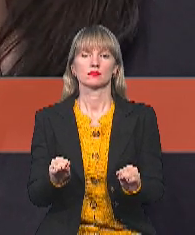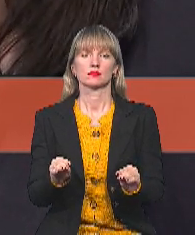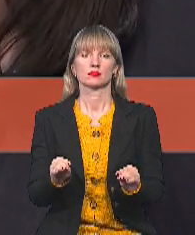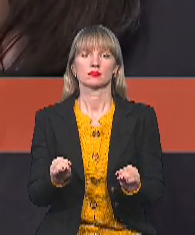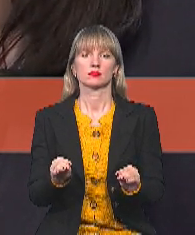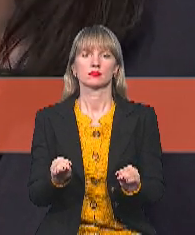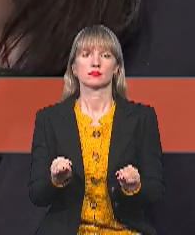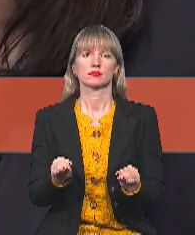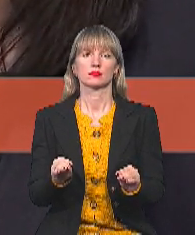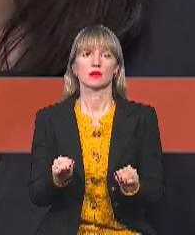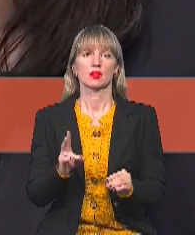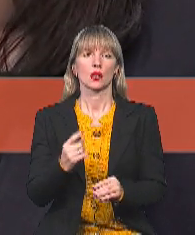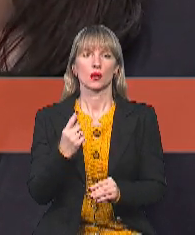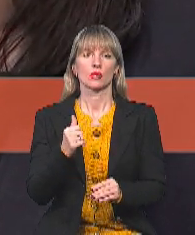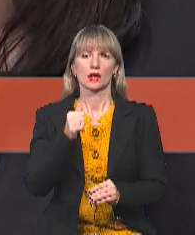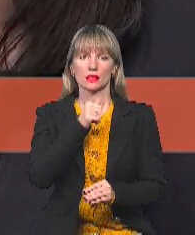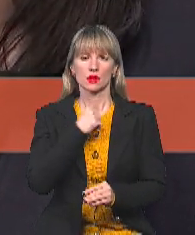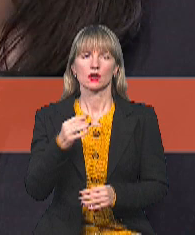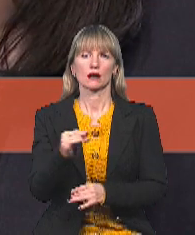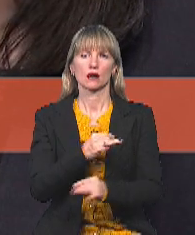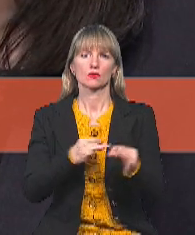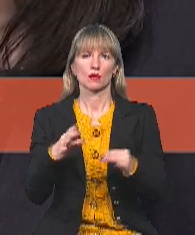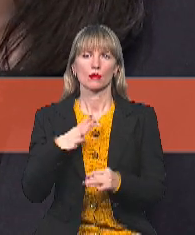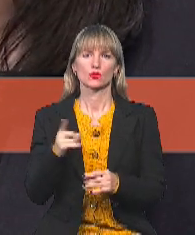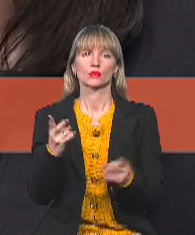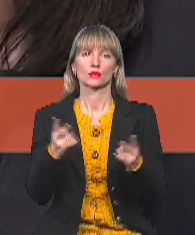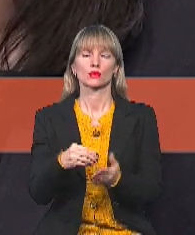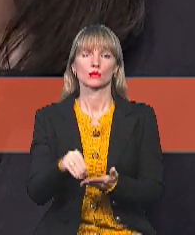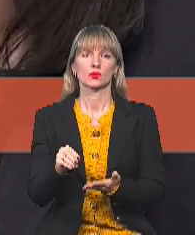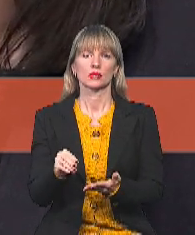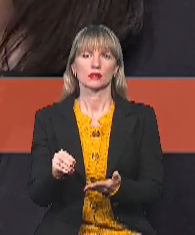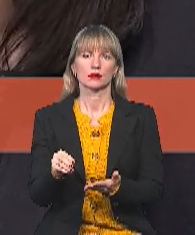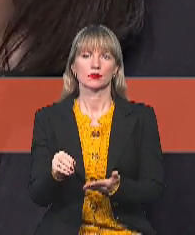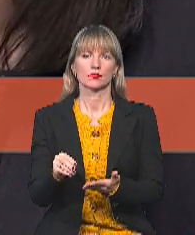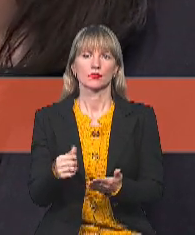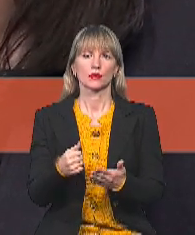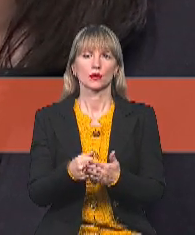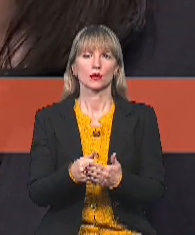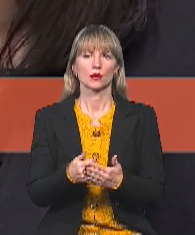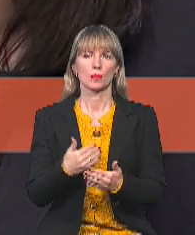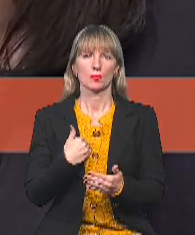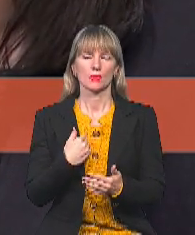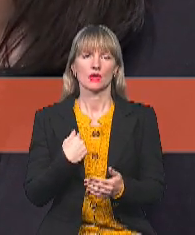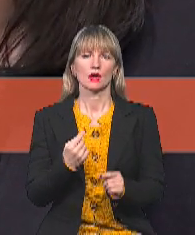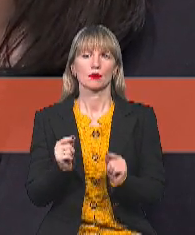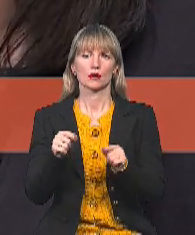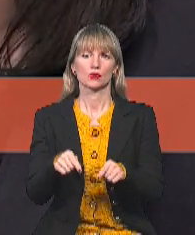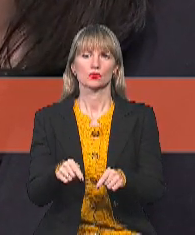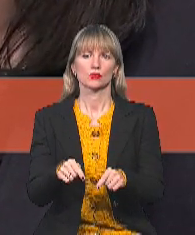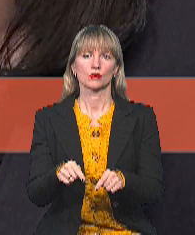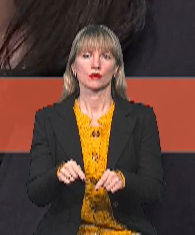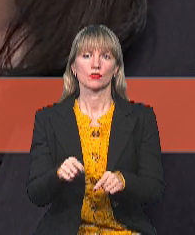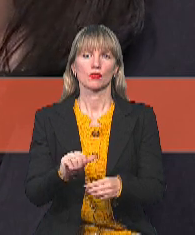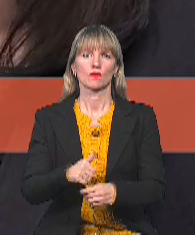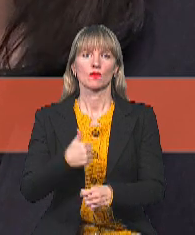ж, напевно, не один рік тривали розмови про нього, щоб придбати. Ну, до мене я прийшов,